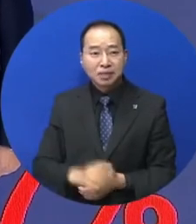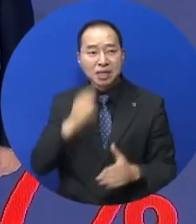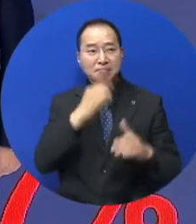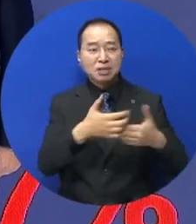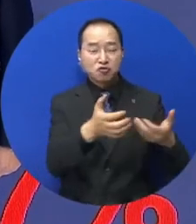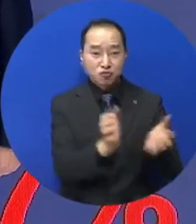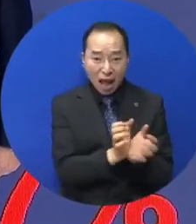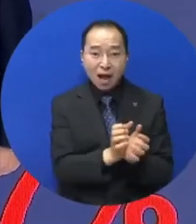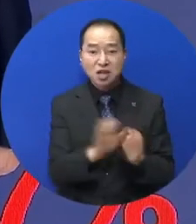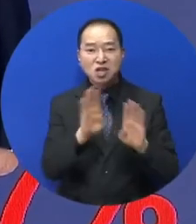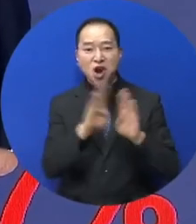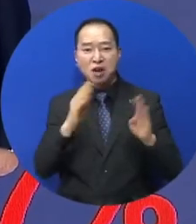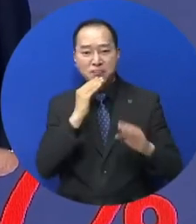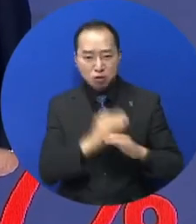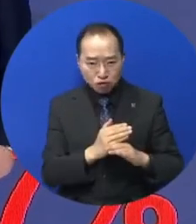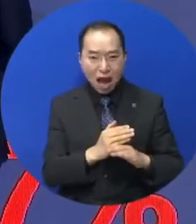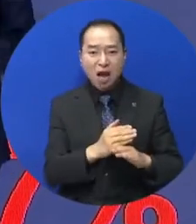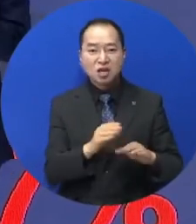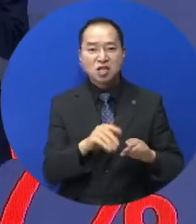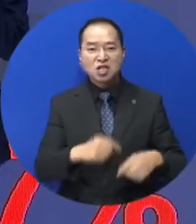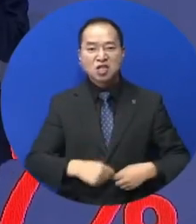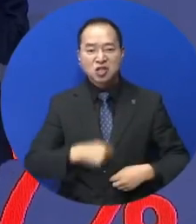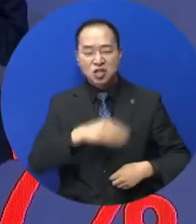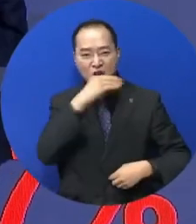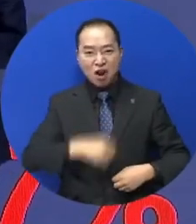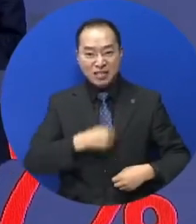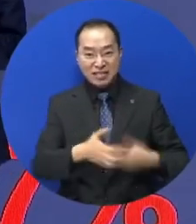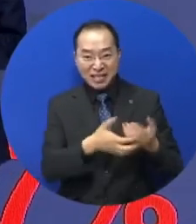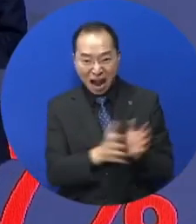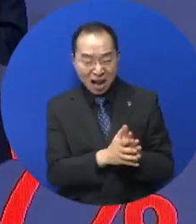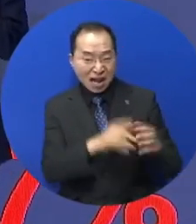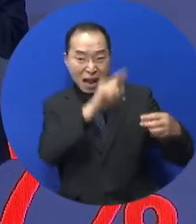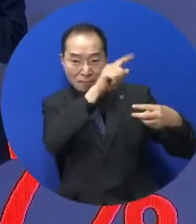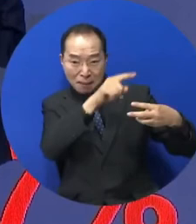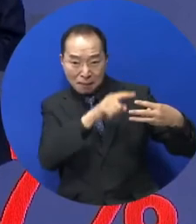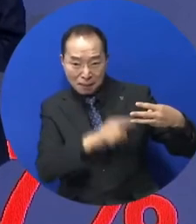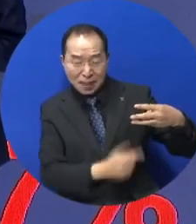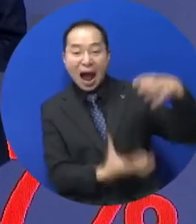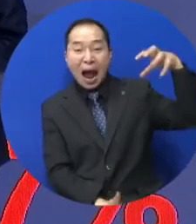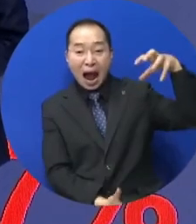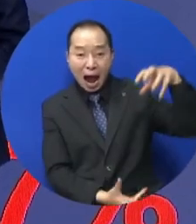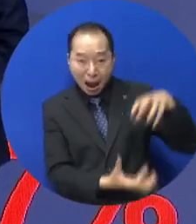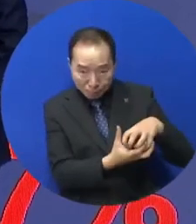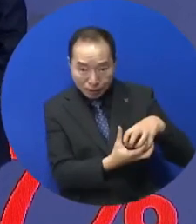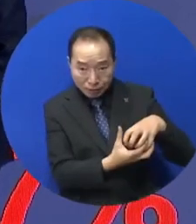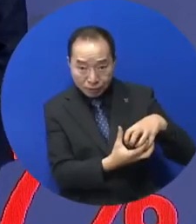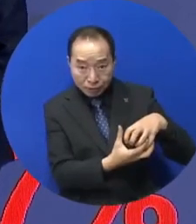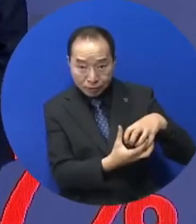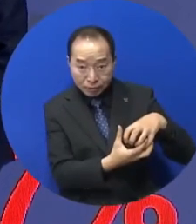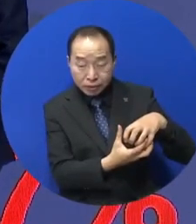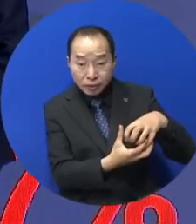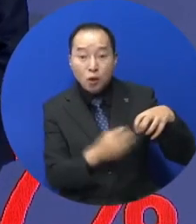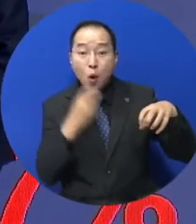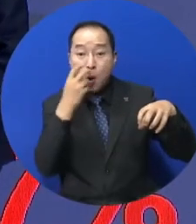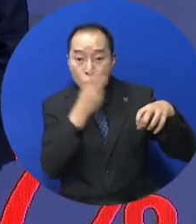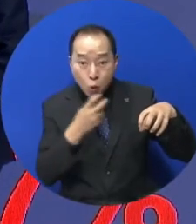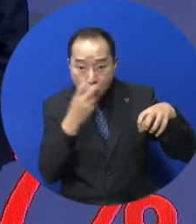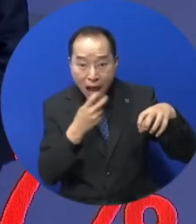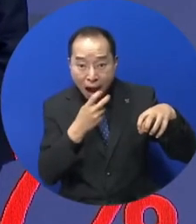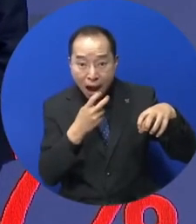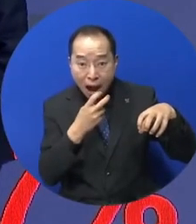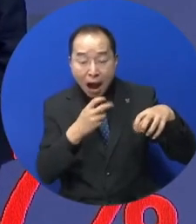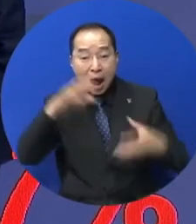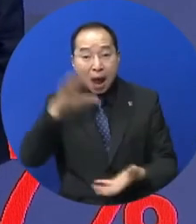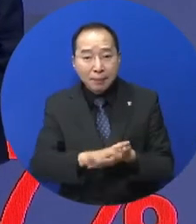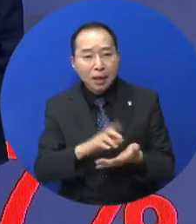더불어민주당, 열린민주당, 정의당, 범진보 진영을 다 합친 여론조사